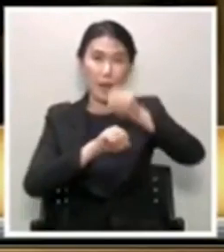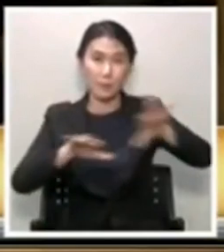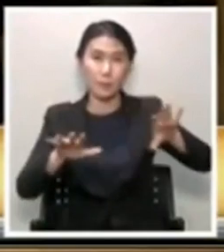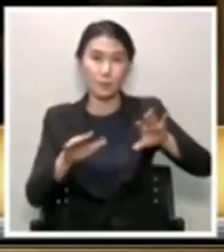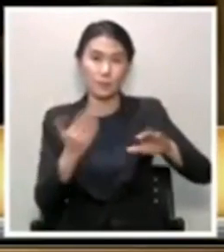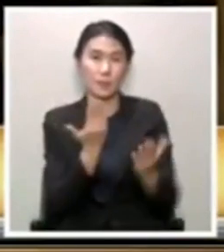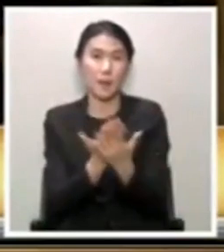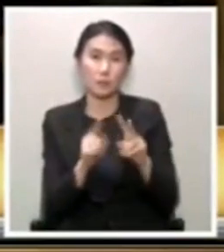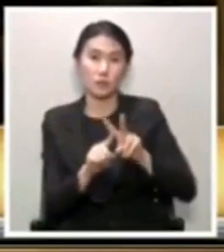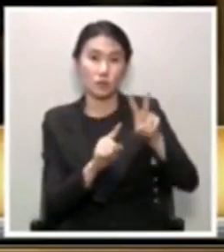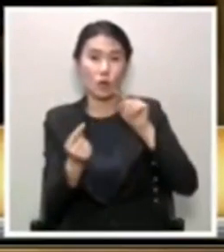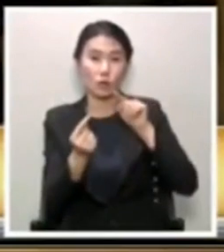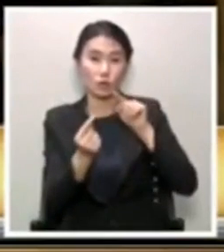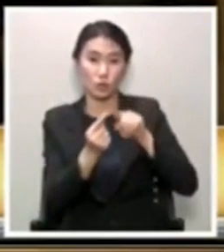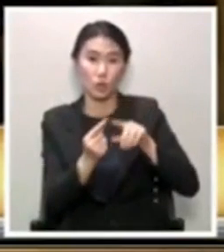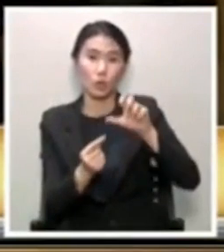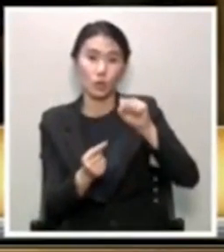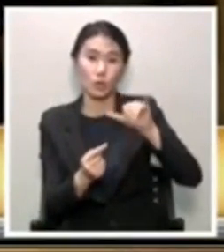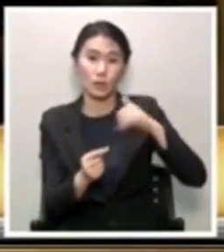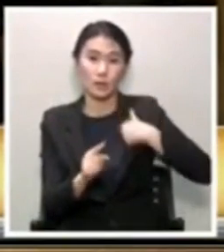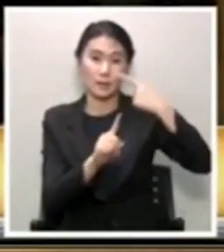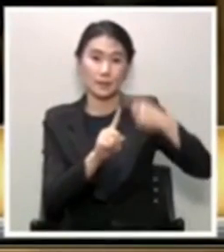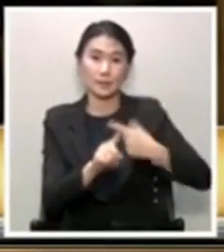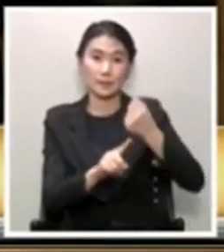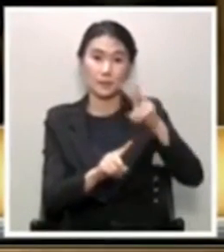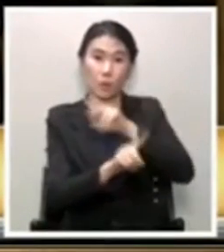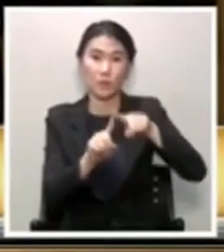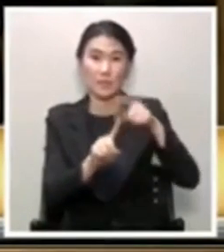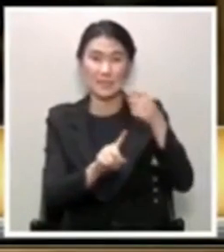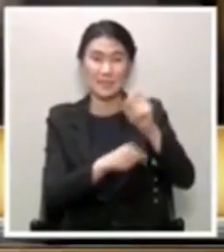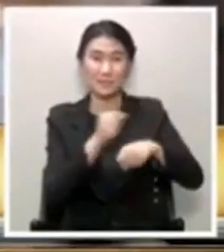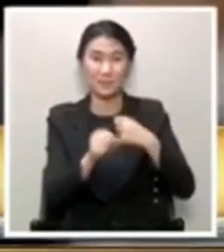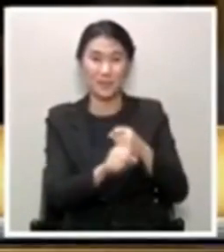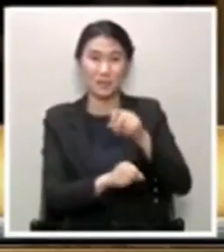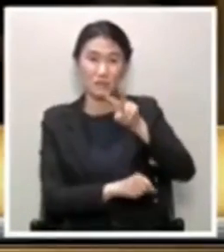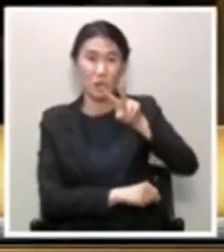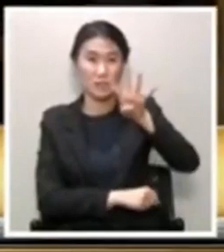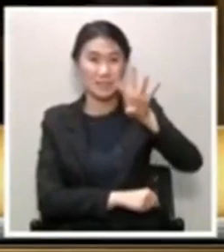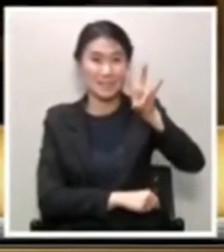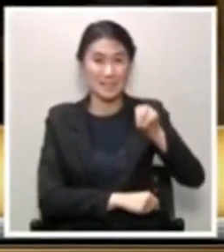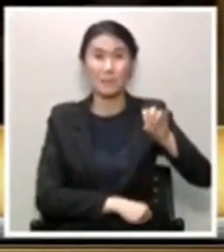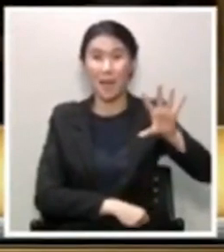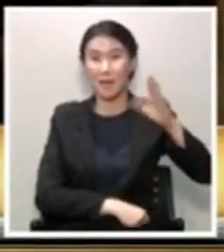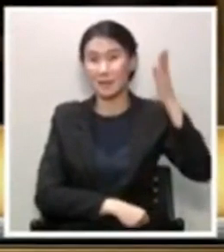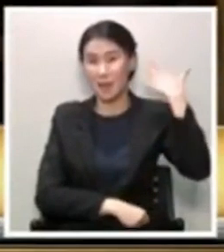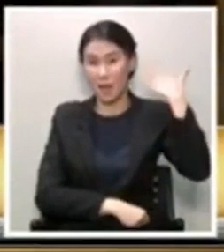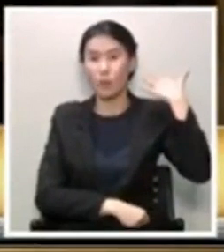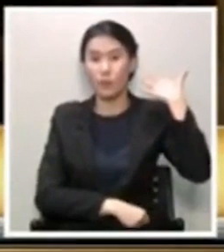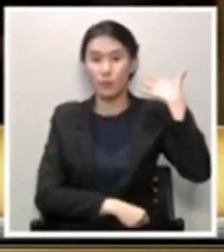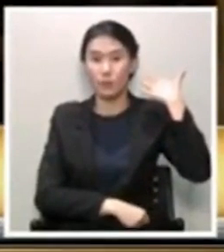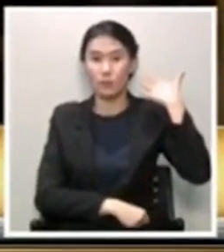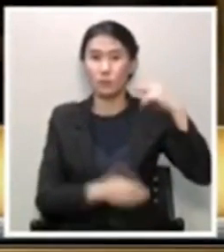2คือรัฐธรรมนูญแห่งราชอาณาจักรสยาม10ธันวาคม2475รัฐธรรมนูญ10ธันวาคม